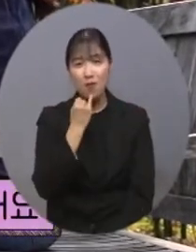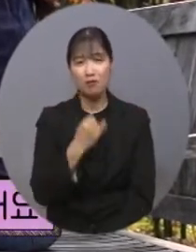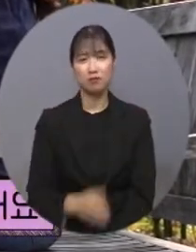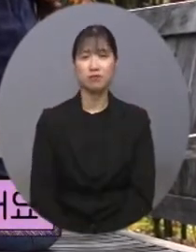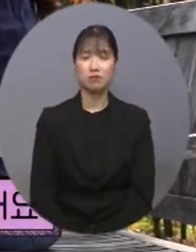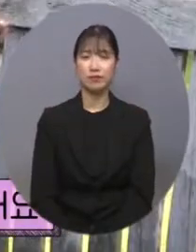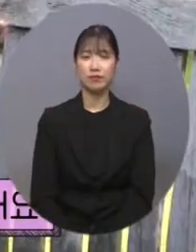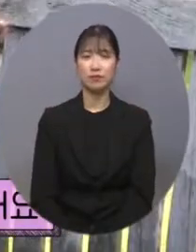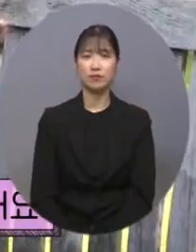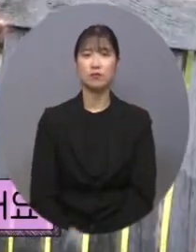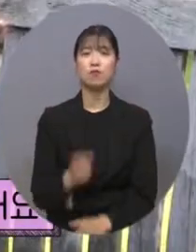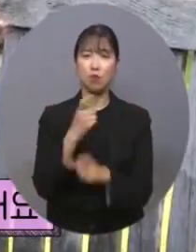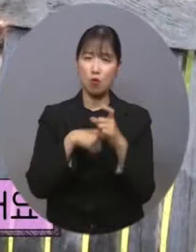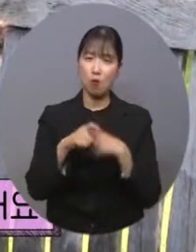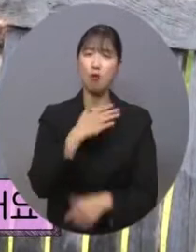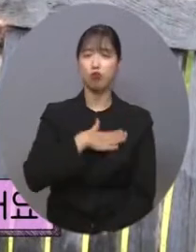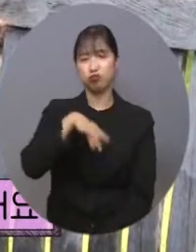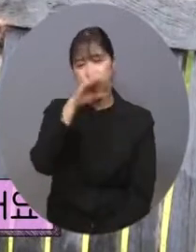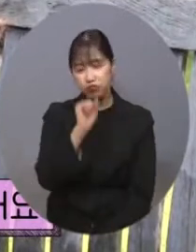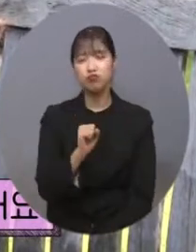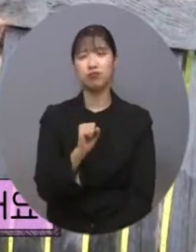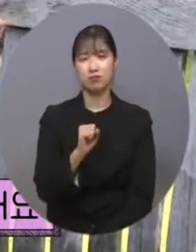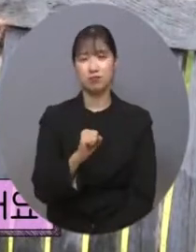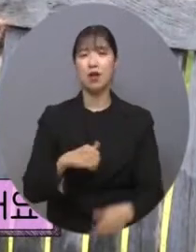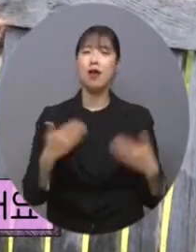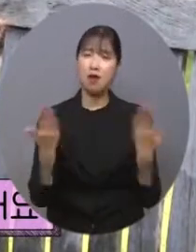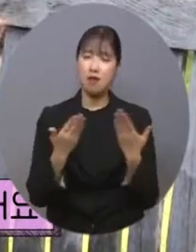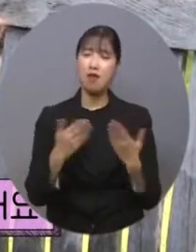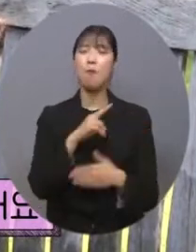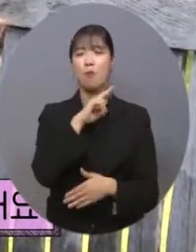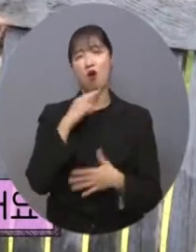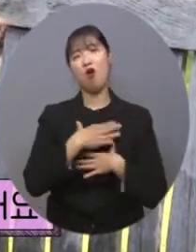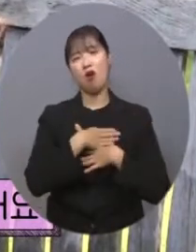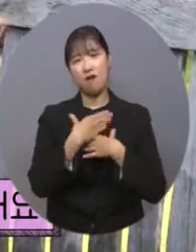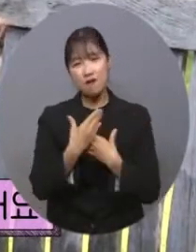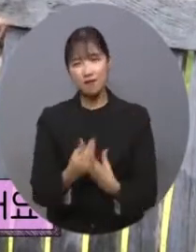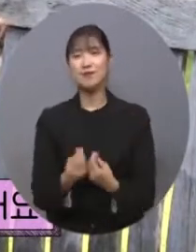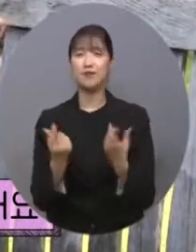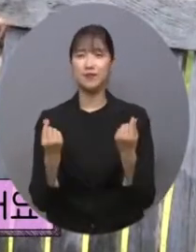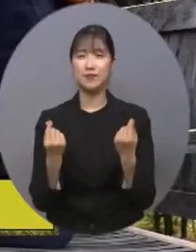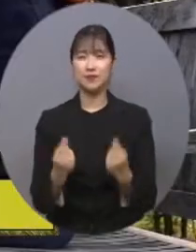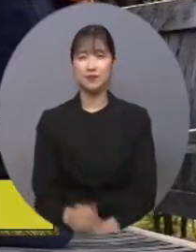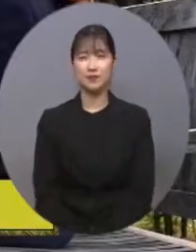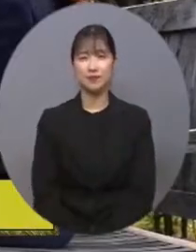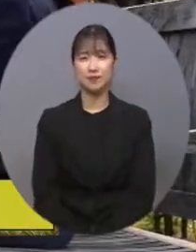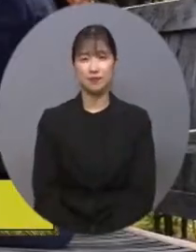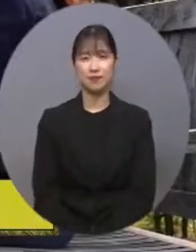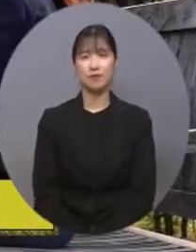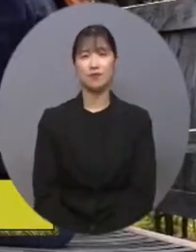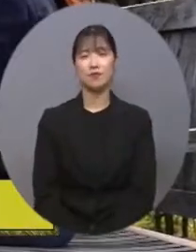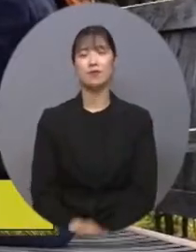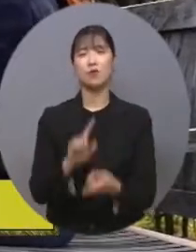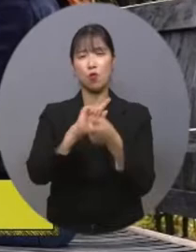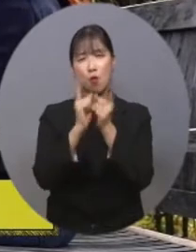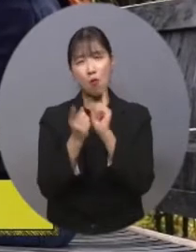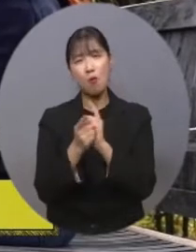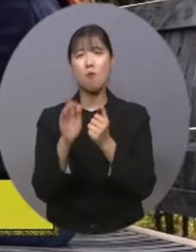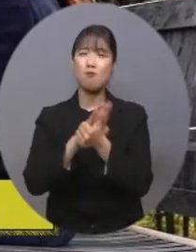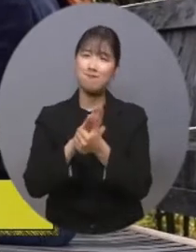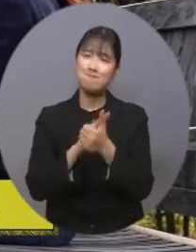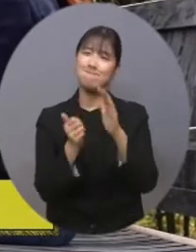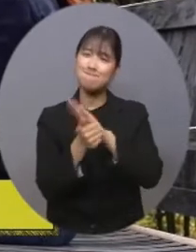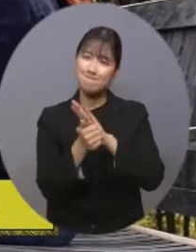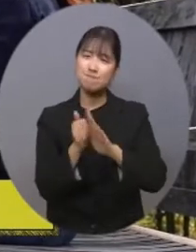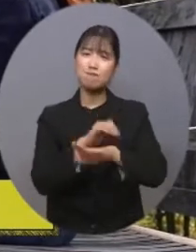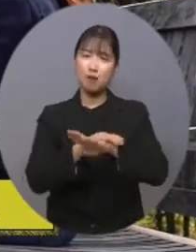더 기분이 더 좋아지고 일을 하면서 더 편하게 할 수 있어요. 이렇게 서로 배려하시면서 이러니까 정말